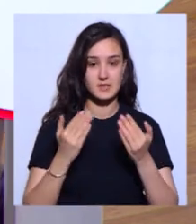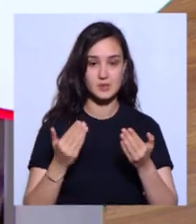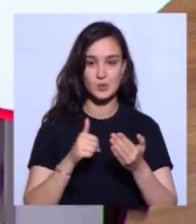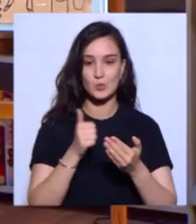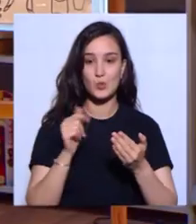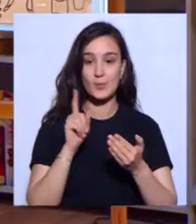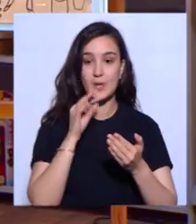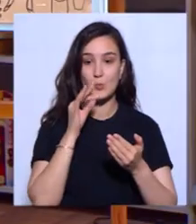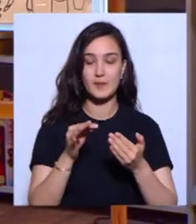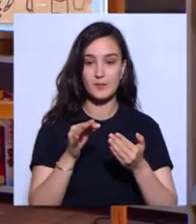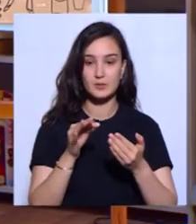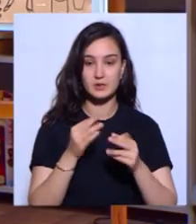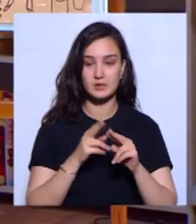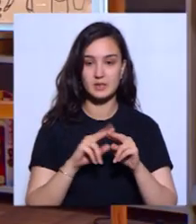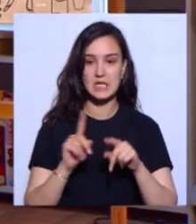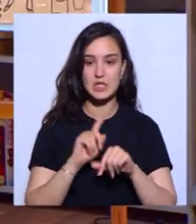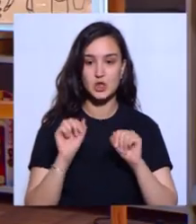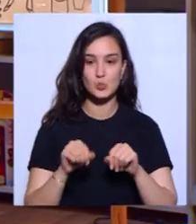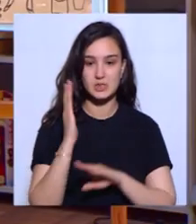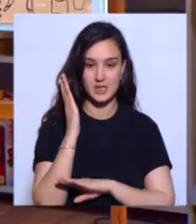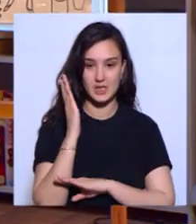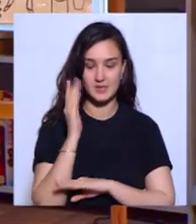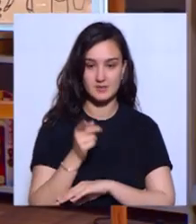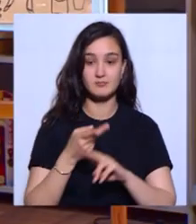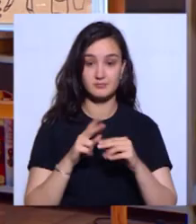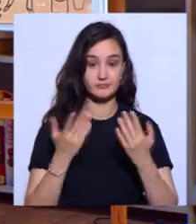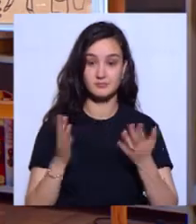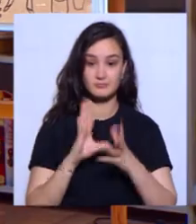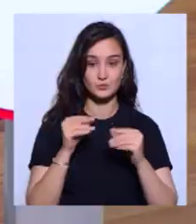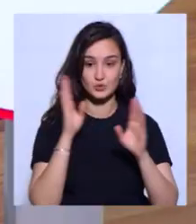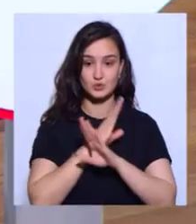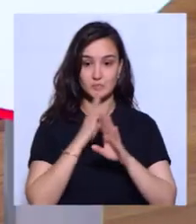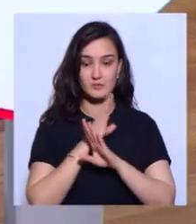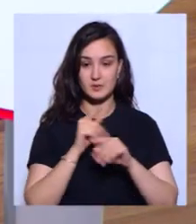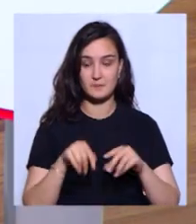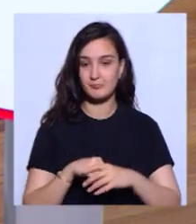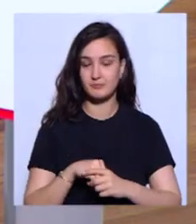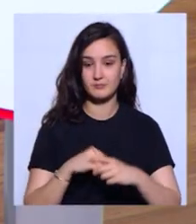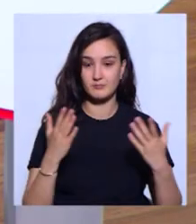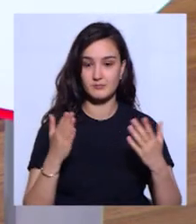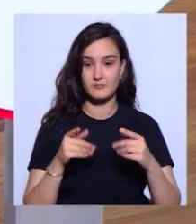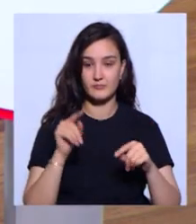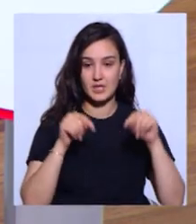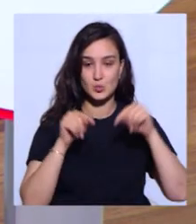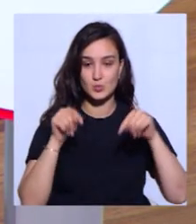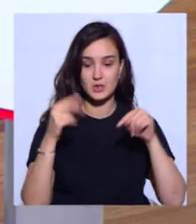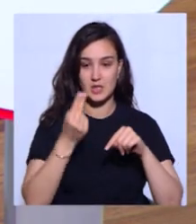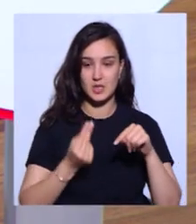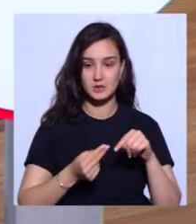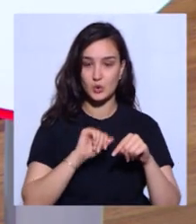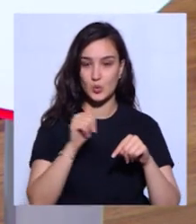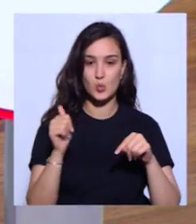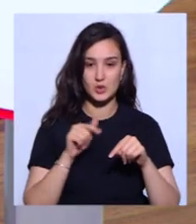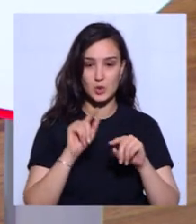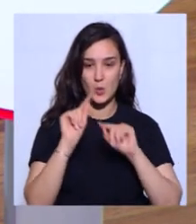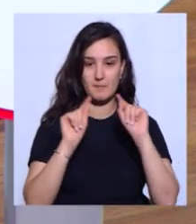რა შეუძლია ხელს. სრულიად შემთხვევით დაიწუწა ნახატი და ნახეთ როგორი კოპლები გაშთა და